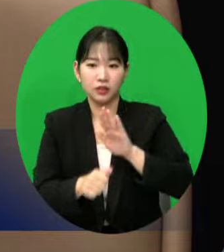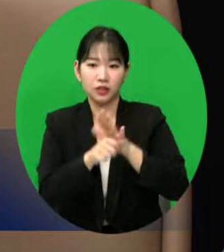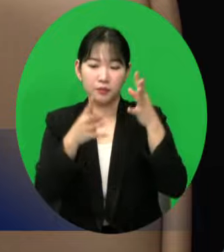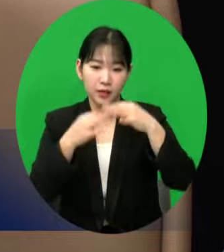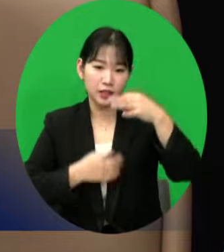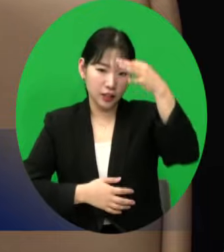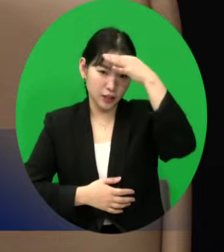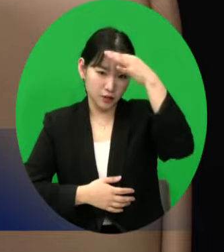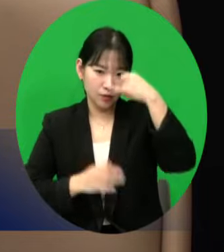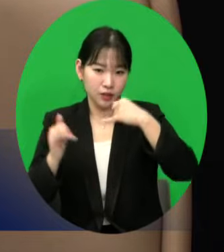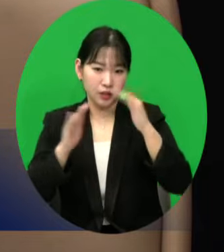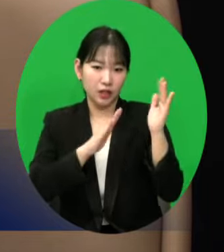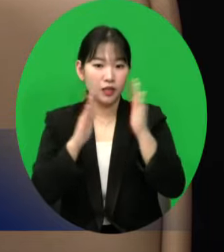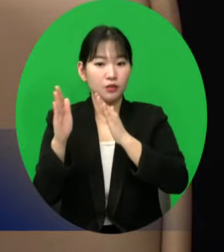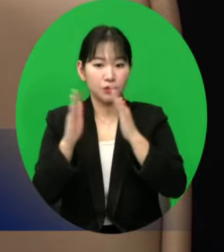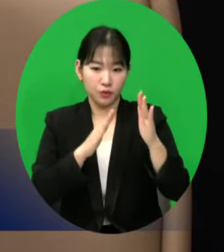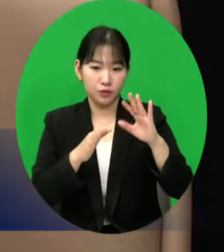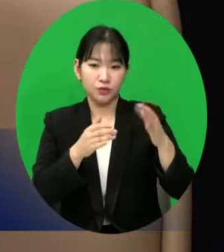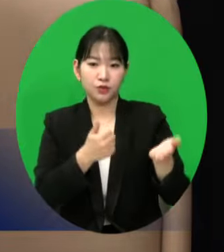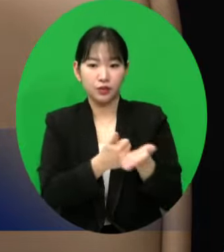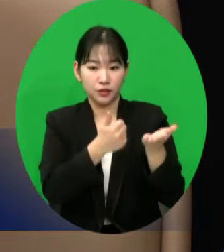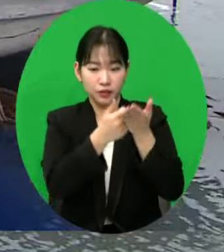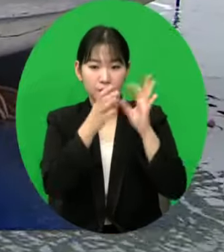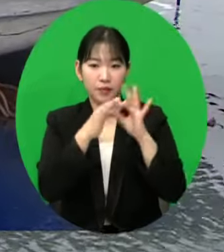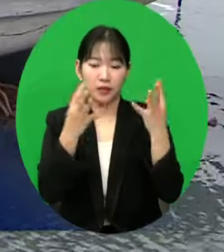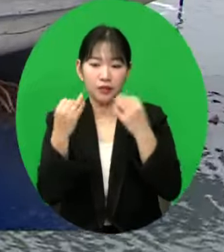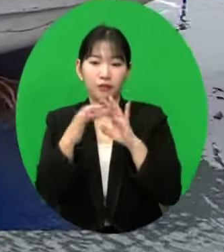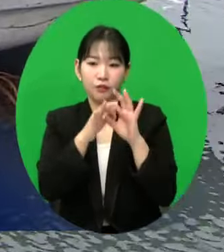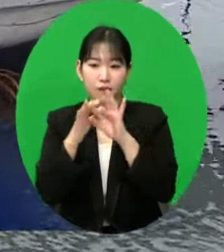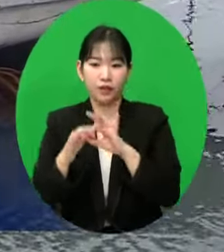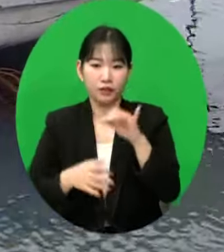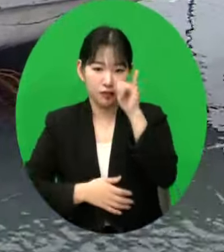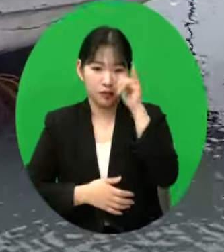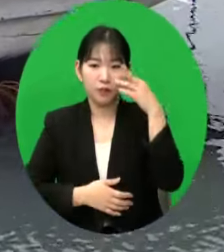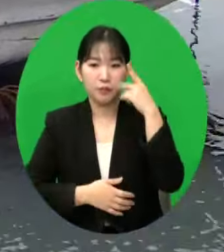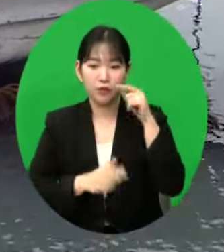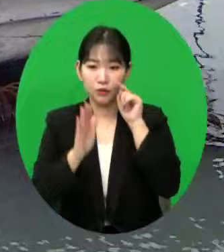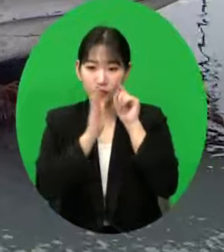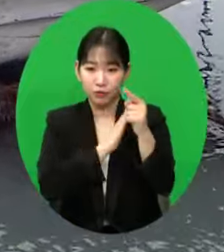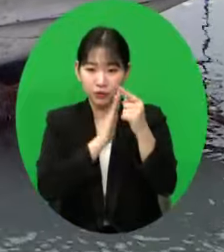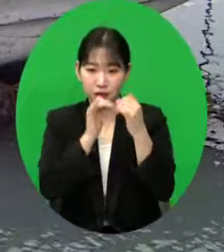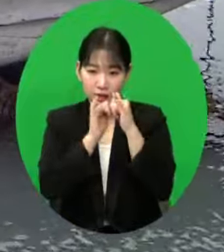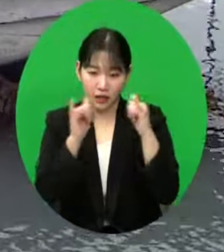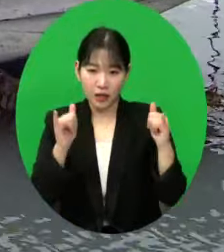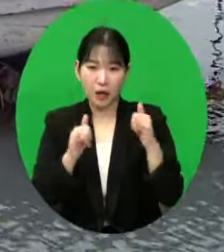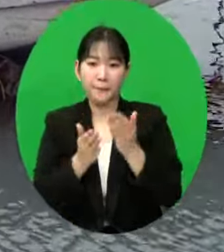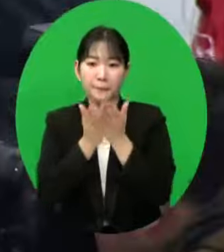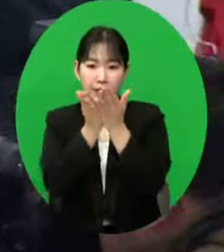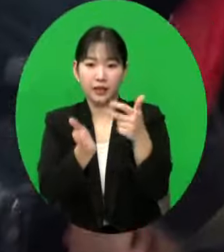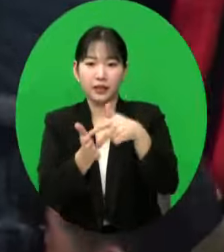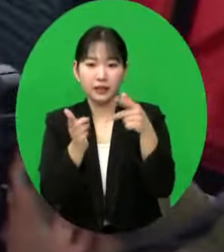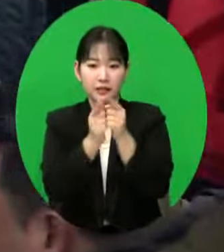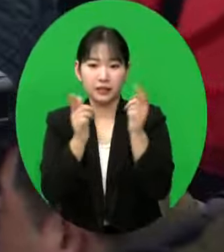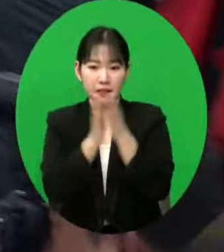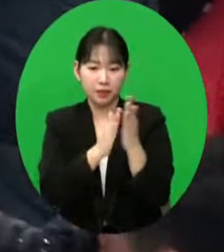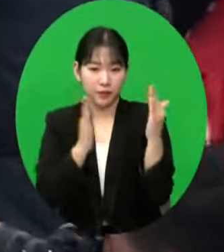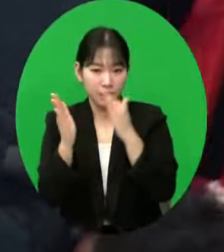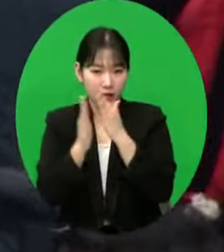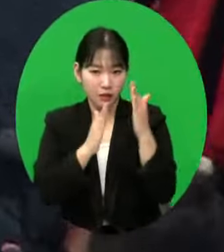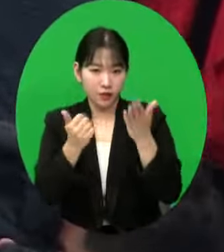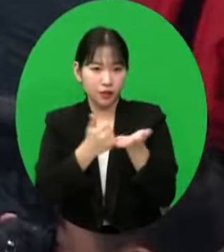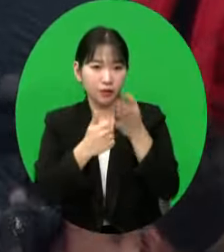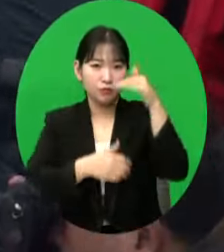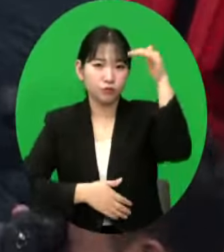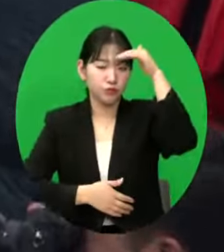supporting are related to seaweed farming. 미국 방문단은 배를 타고 나가 직접 해조류 양식장을